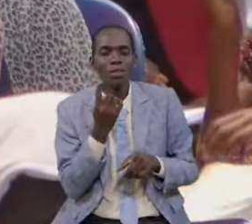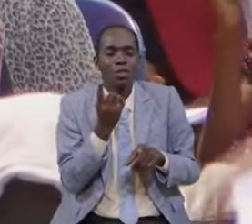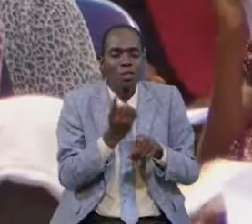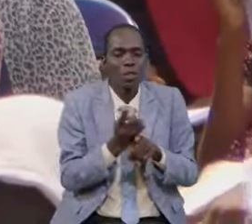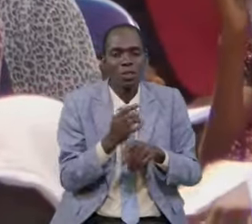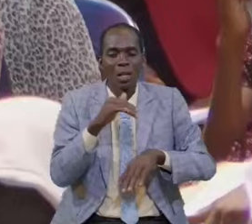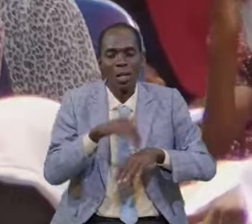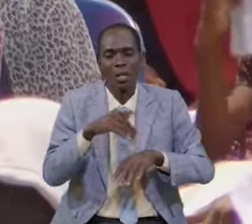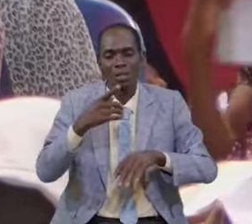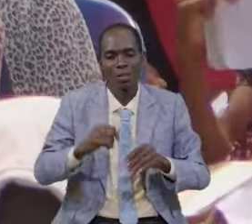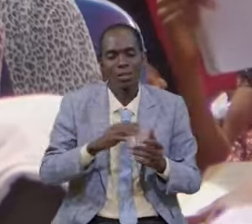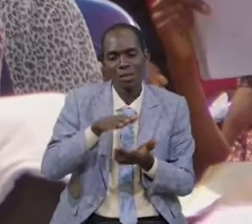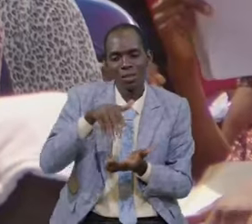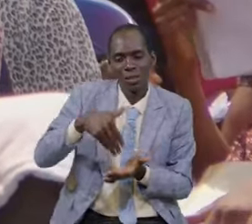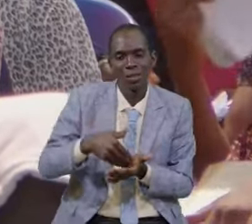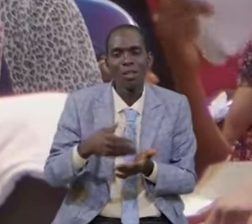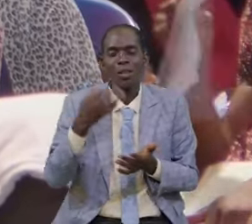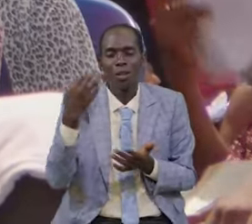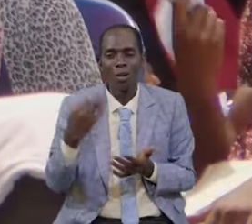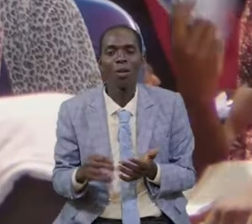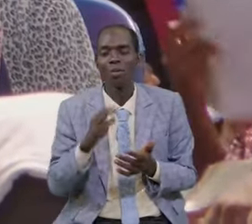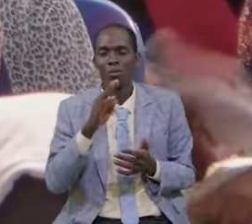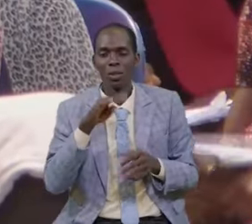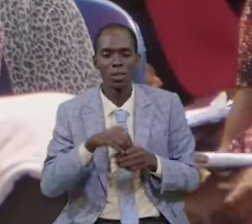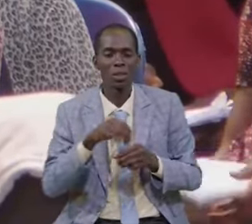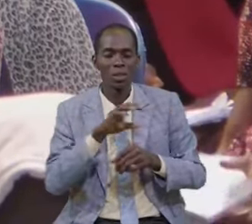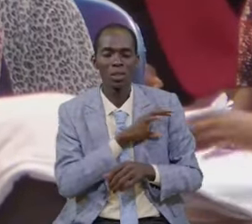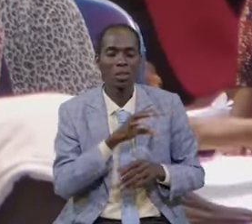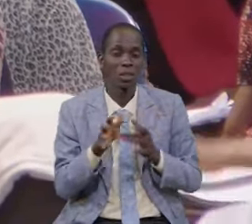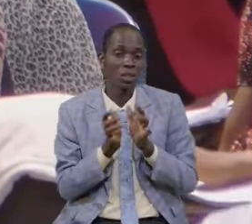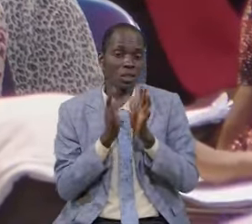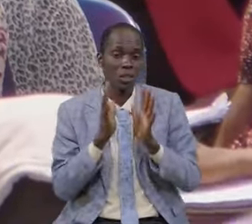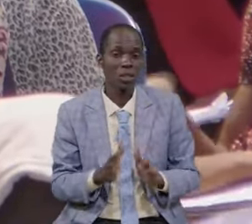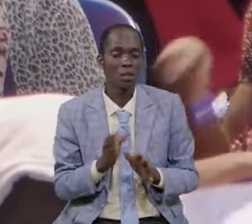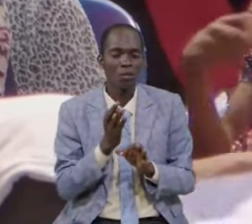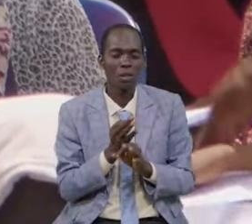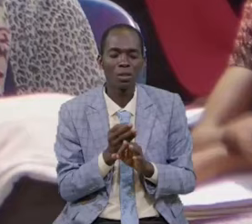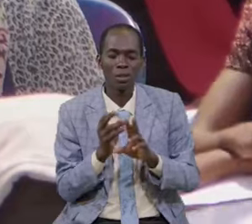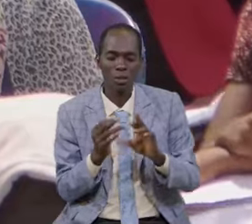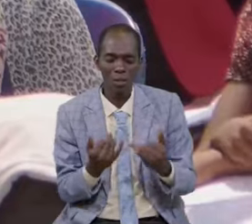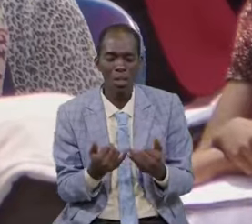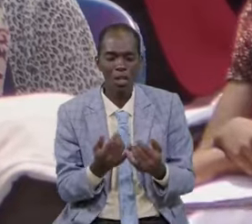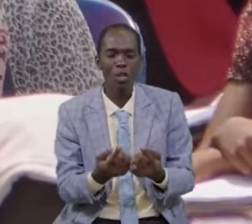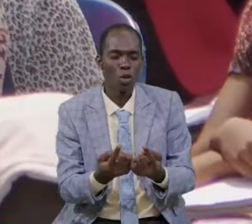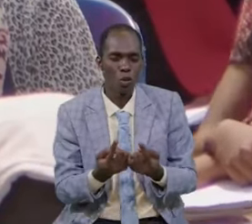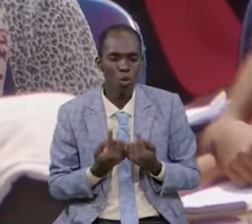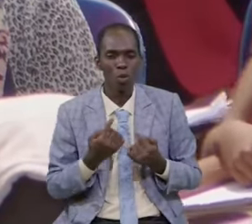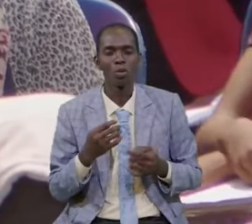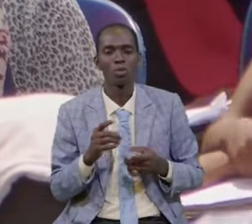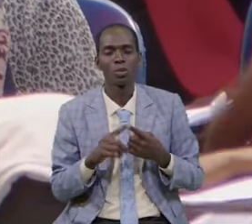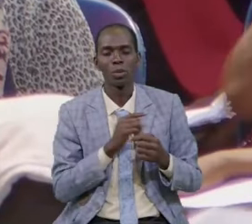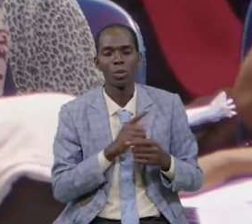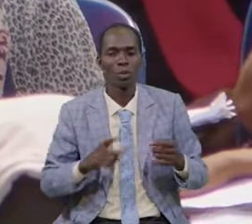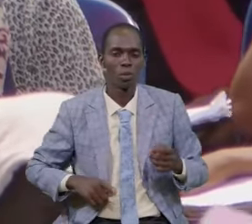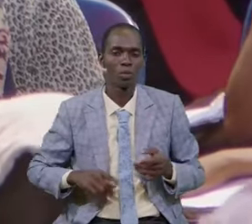circonférences de la foi chrétienne. Maintenant, entre dans le cercle et tu dis, Seigneur, je vois ta bonté, tu